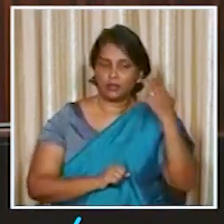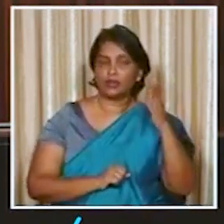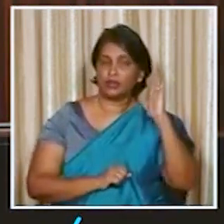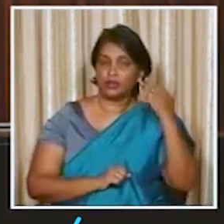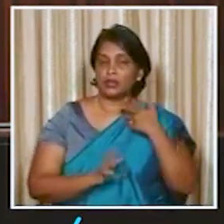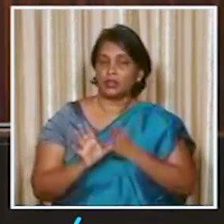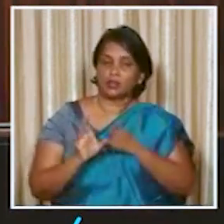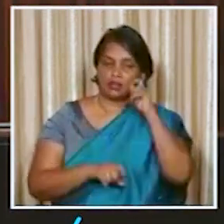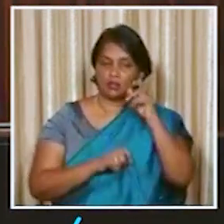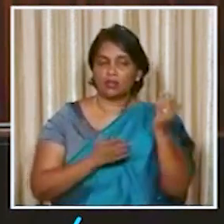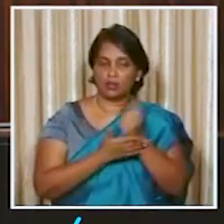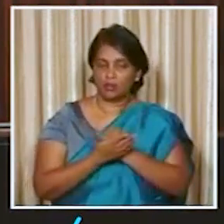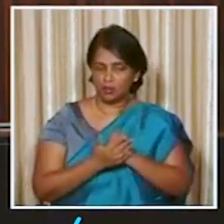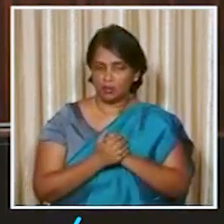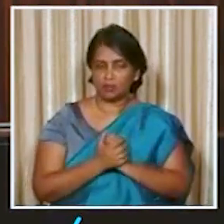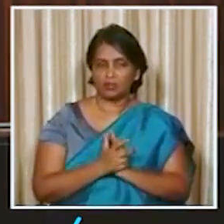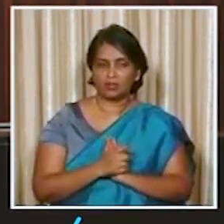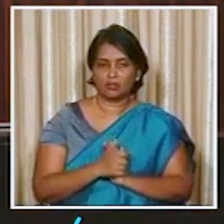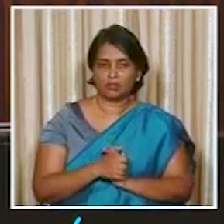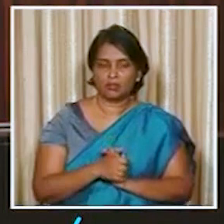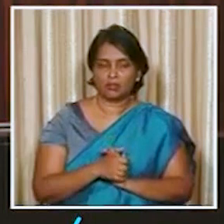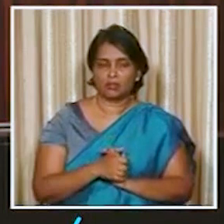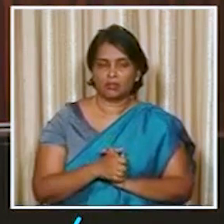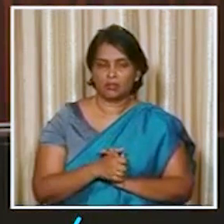තරුණ පරපුර ඇතුළු ඔබ සියලු දෙනාට